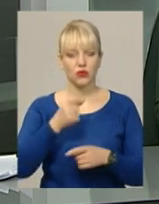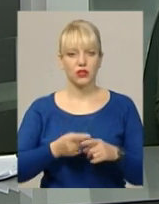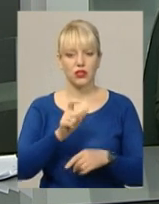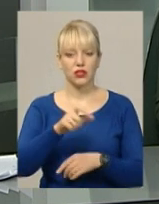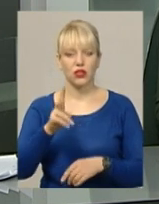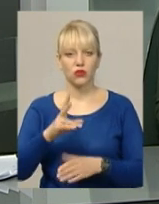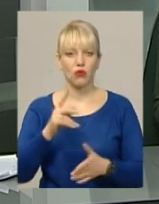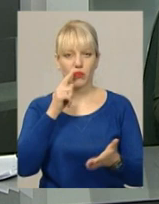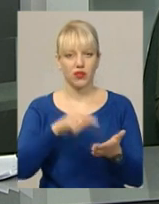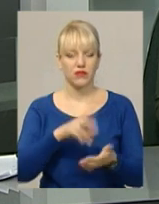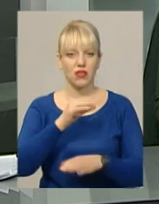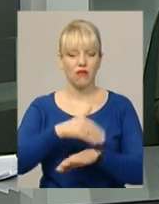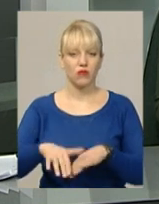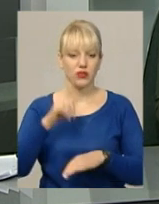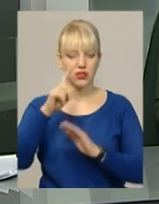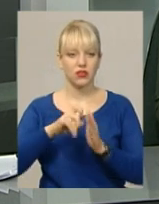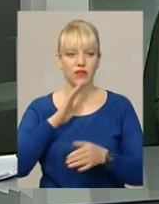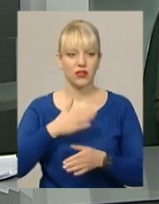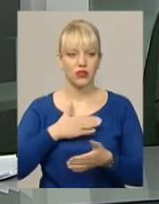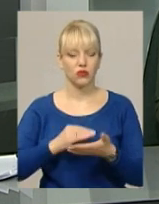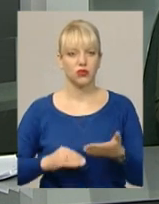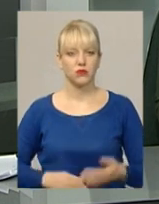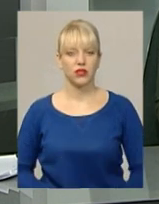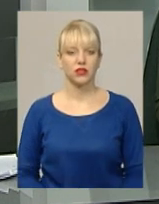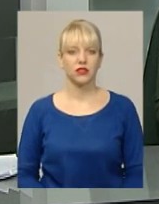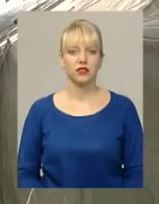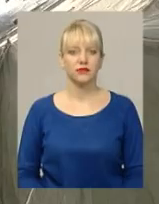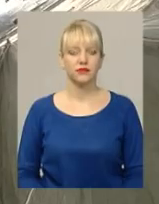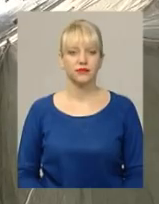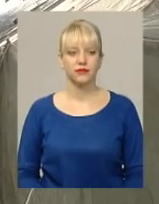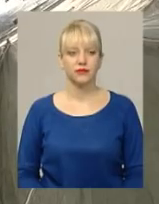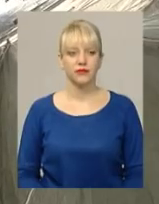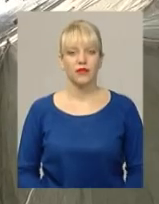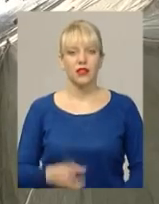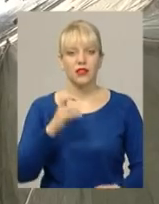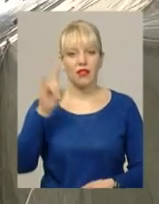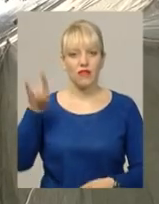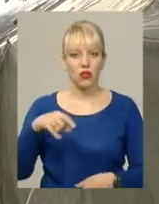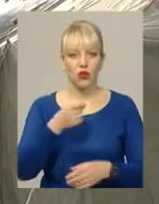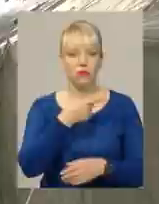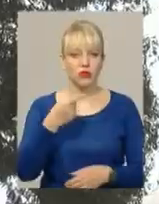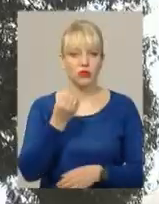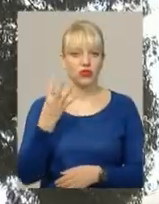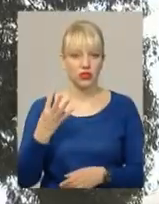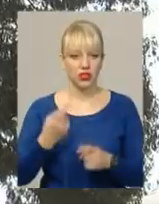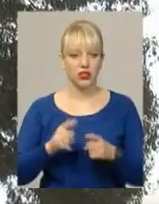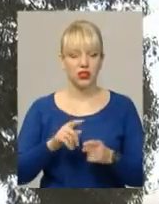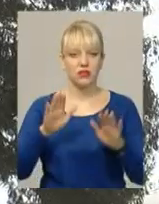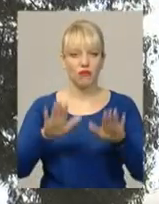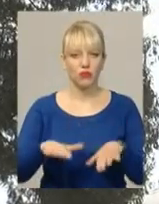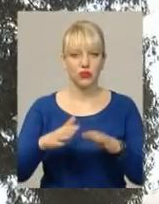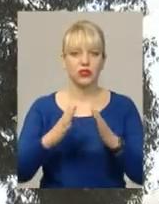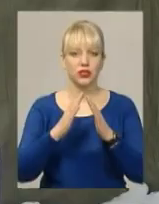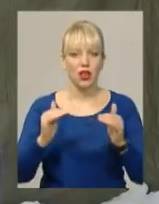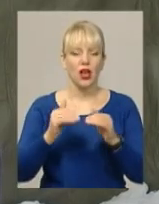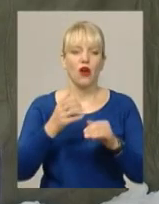опинився на вулиці, дізнавалася Ірина Аріон. За вікном 14 градусів морозу. У пункті обігріву, котре